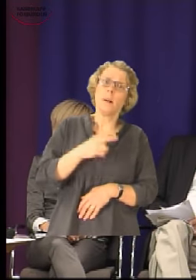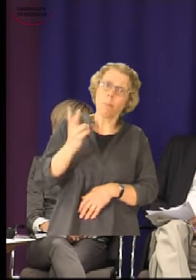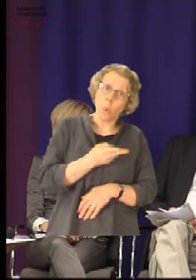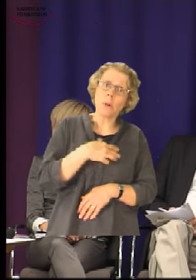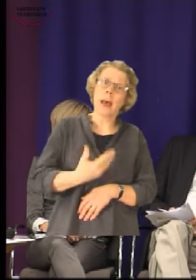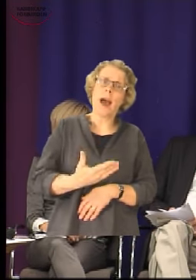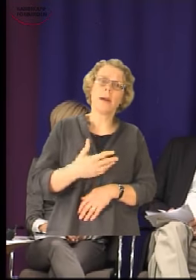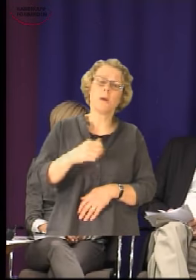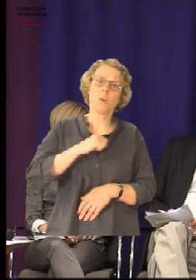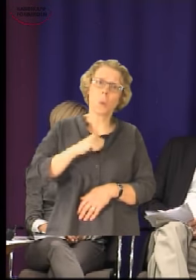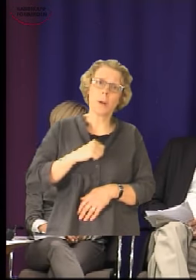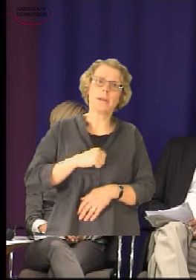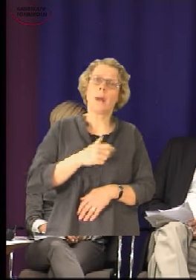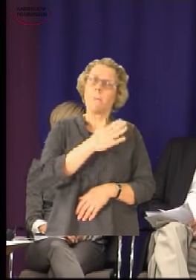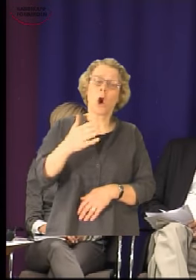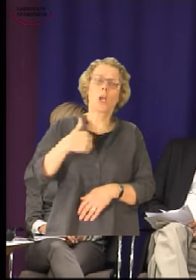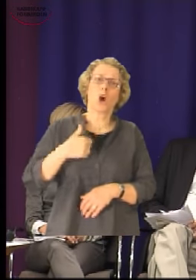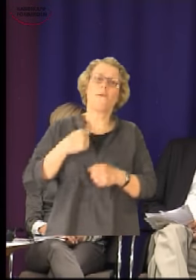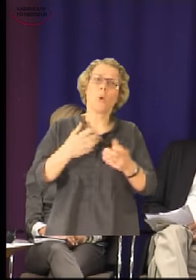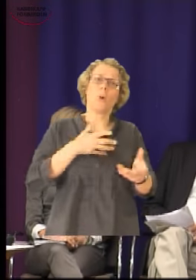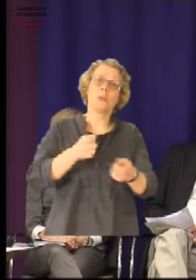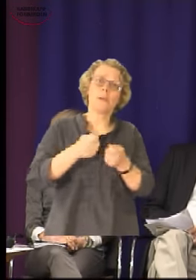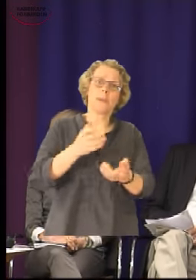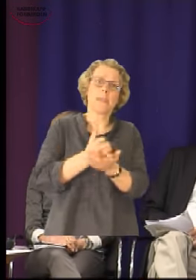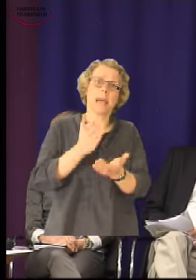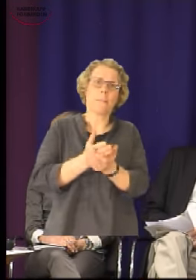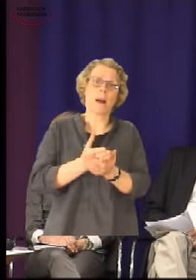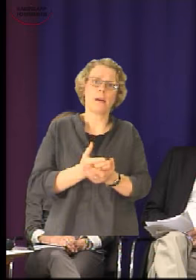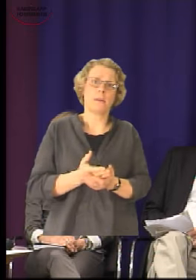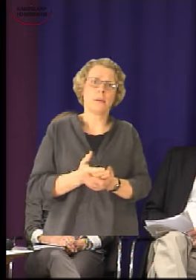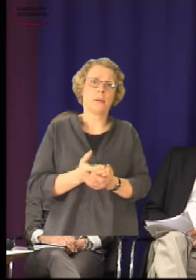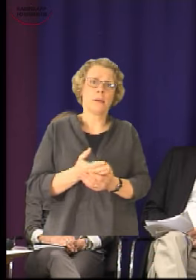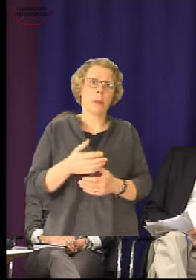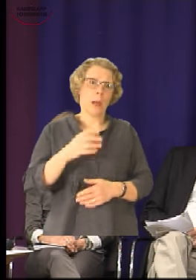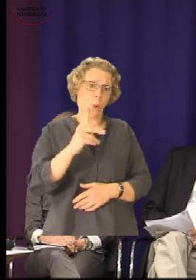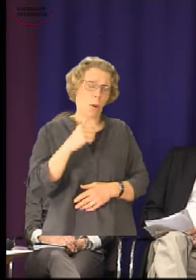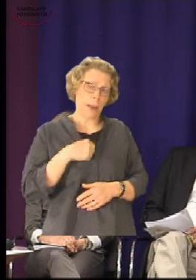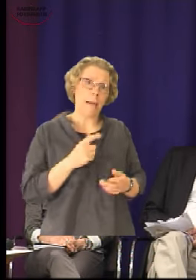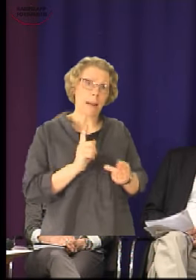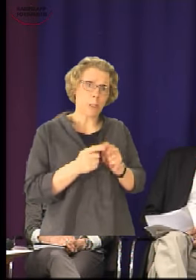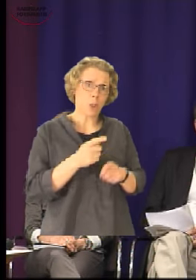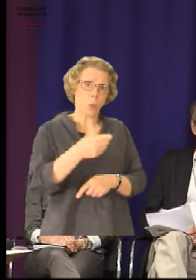regera. Och det är inte så att du vill ha något tredje område då? Det kan jag tänka mig. Till exempel?